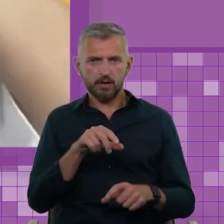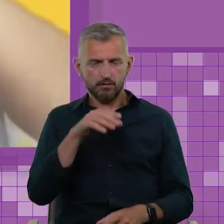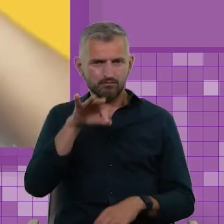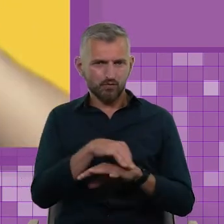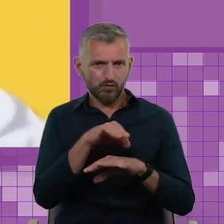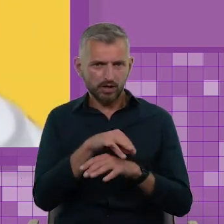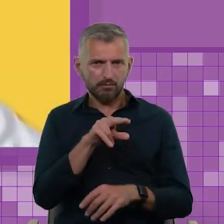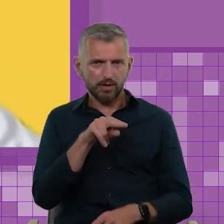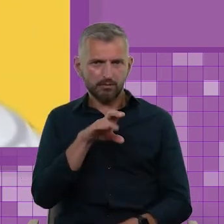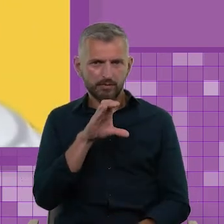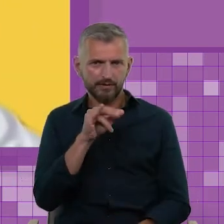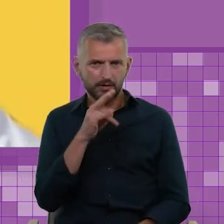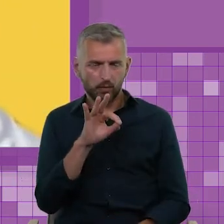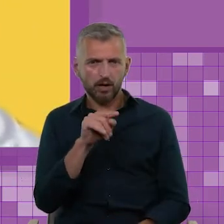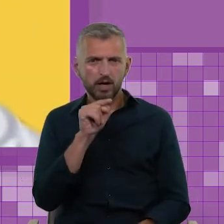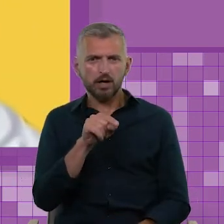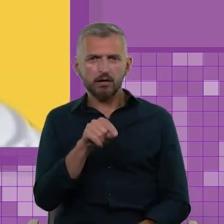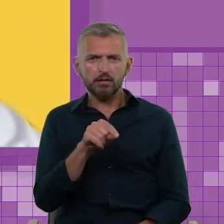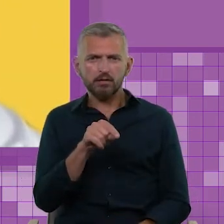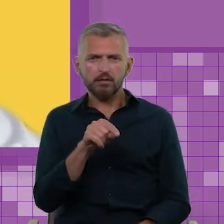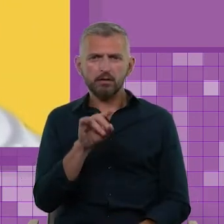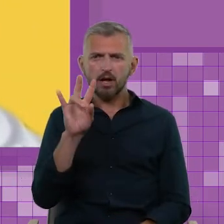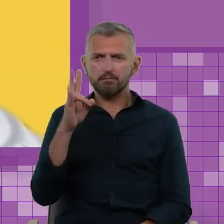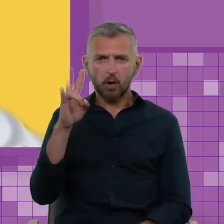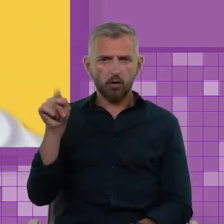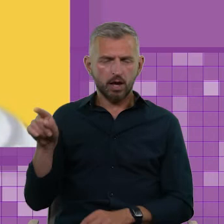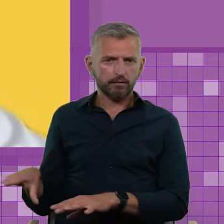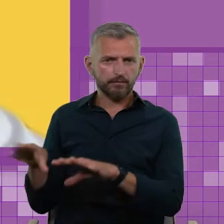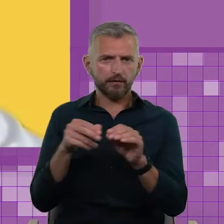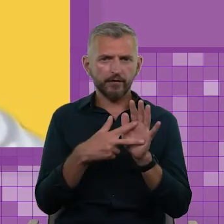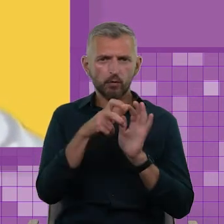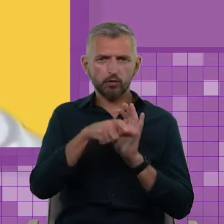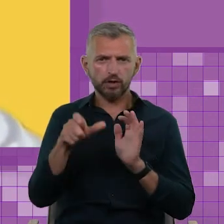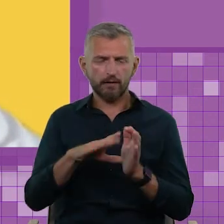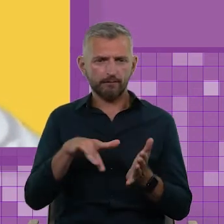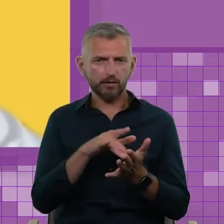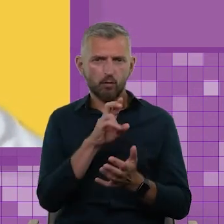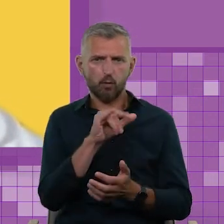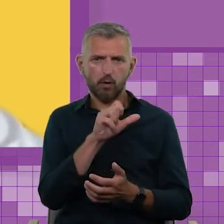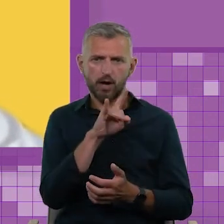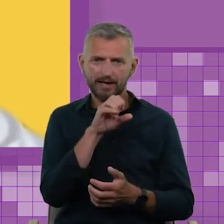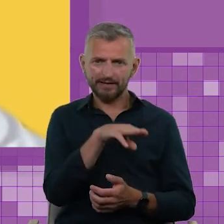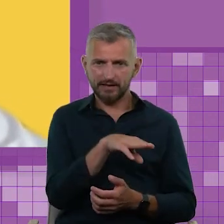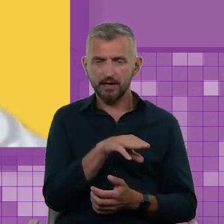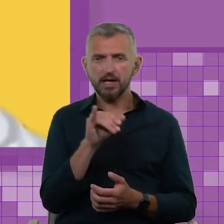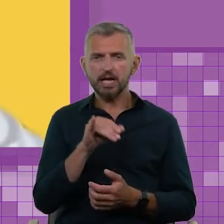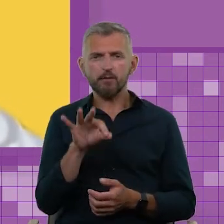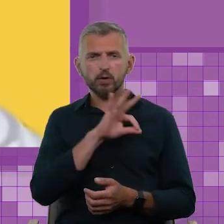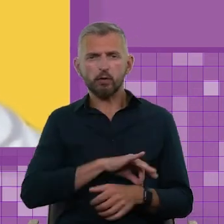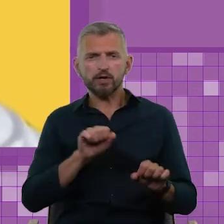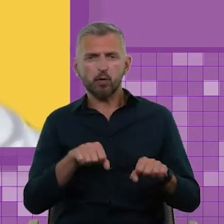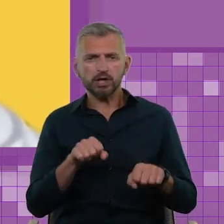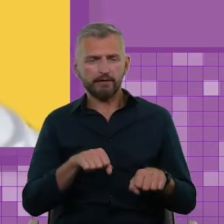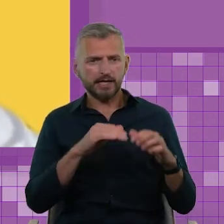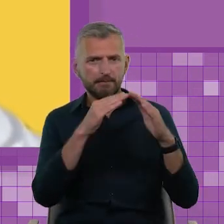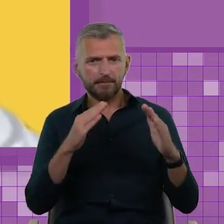вирішила, вони розбували з Миколаєва 800 людей саме в Бухарест, там, і використовуючи можливість приміщення, які